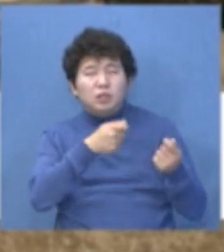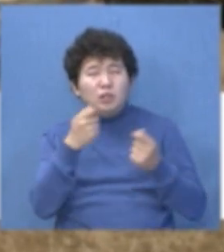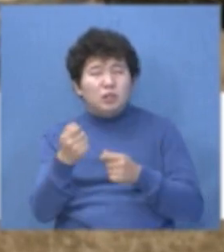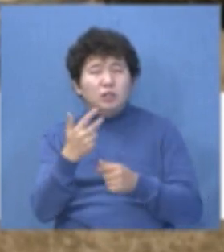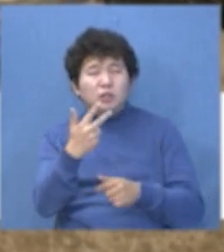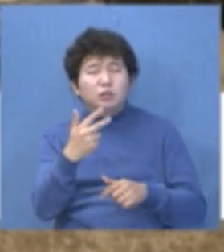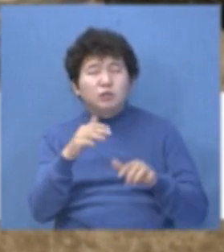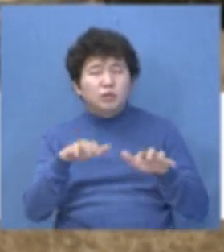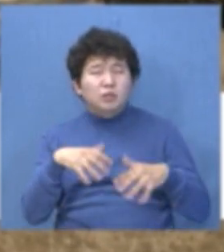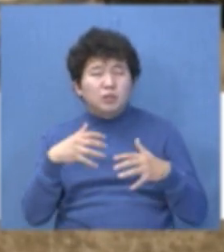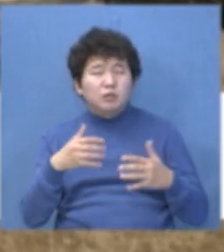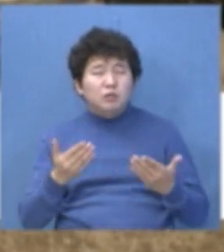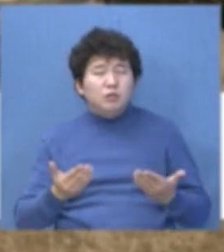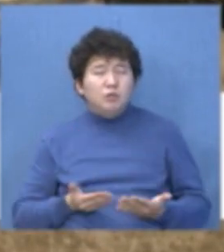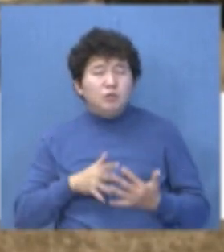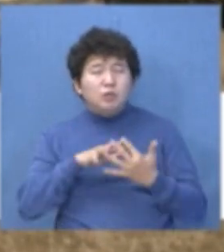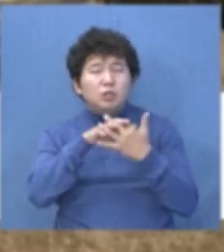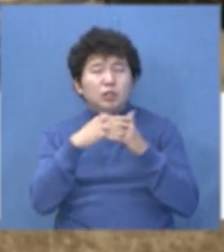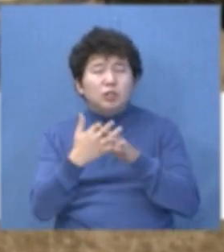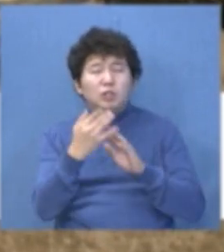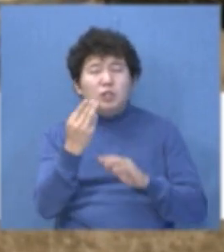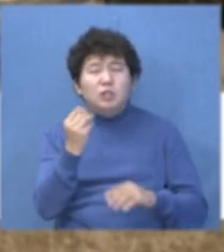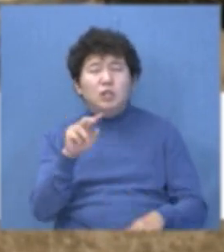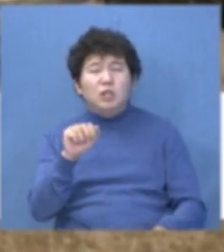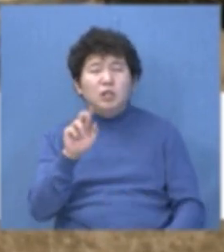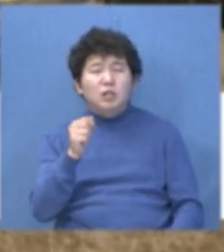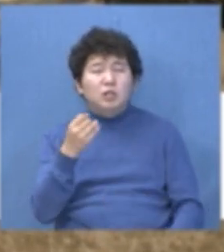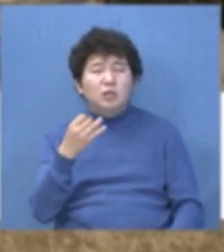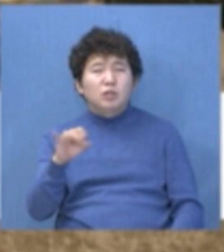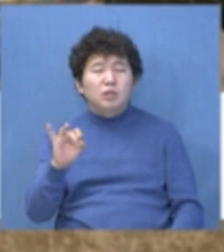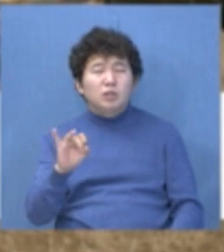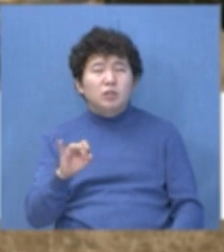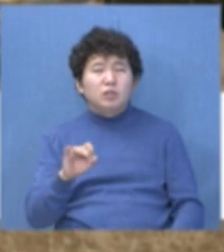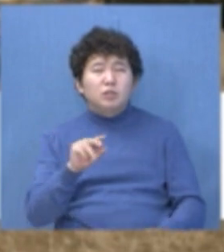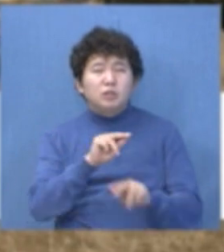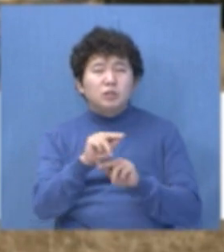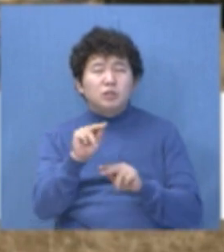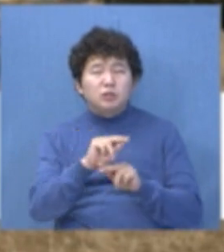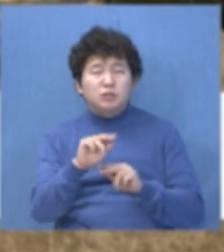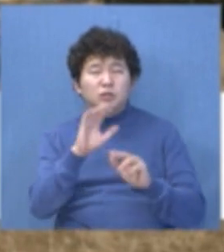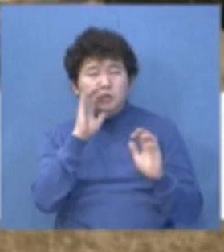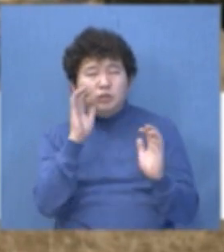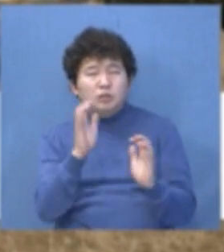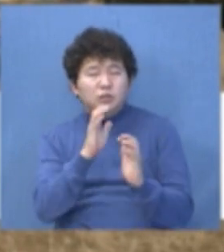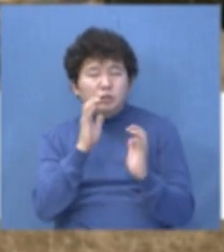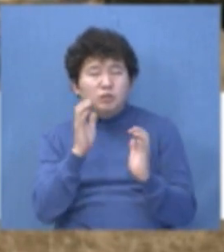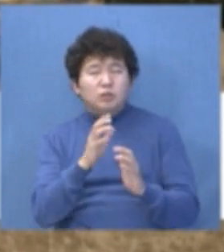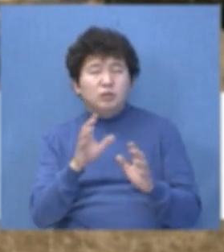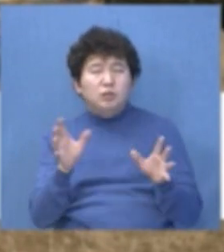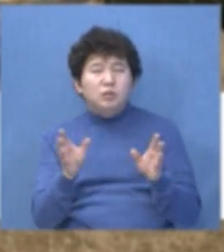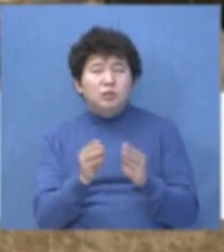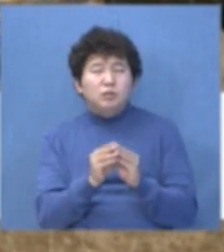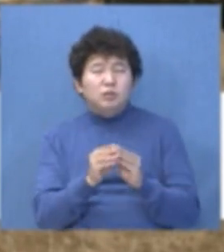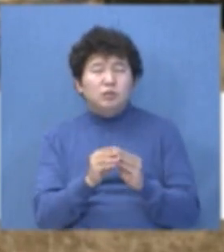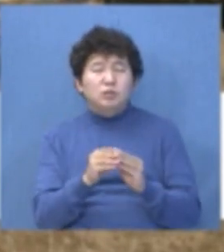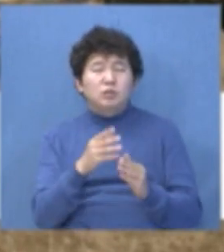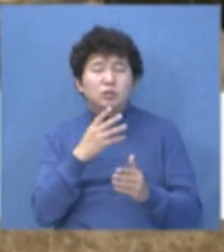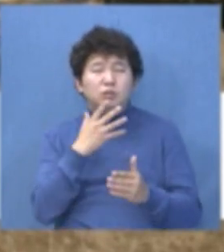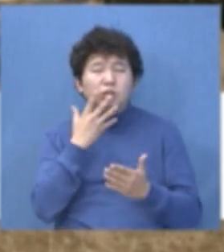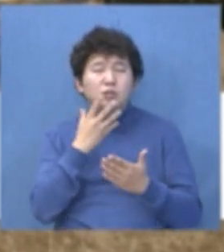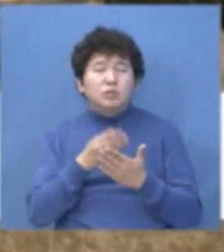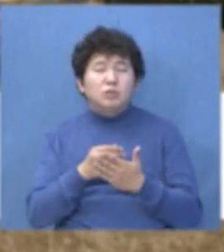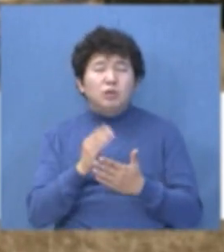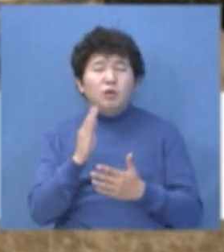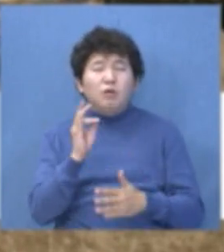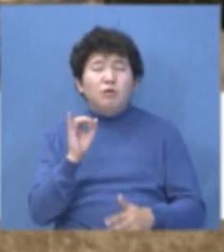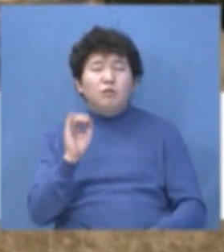собак. Живу в селе Шалабай. Днем и ночью занимаюсь собаками. Тренирую их, ухаживаю за ними. Вместе с собой привез внука. Его